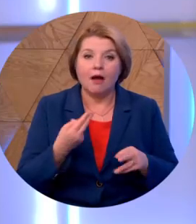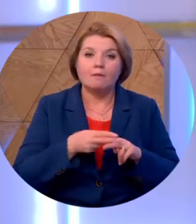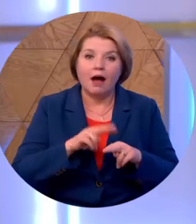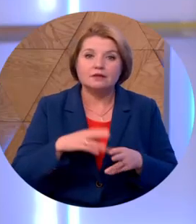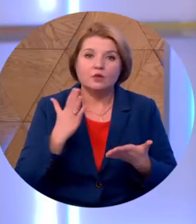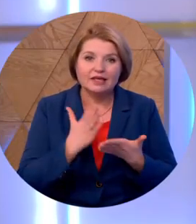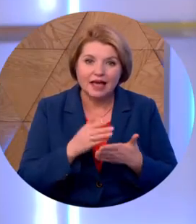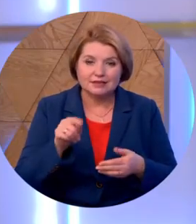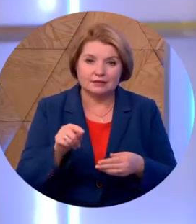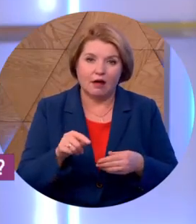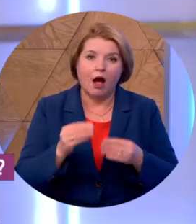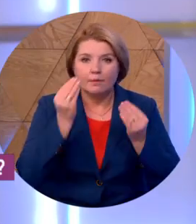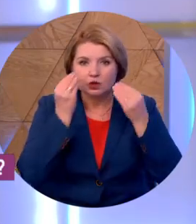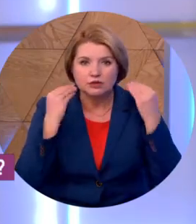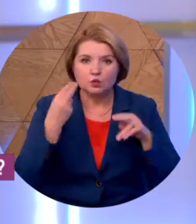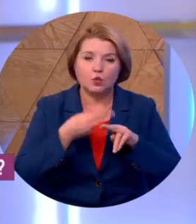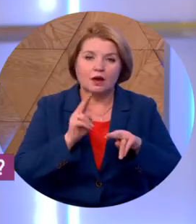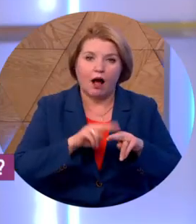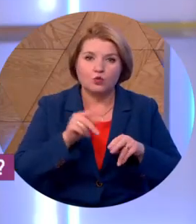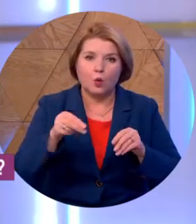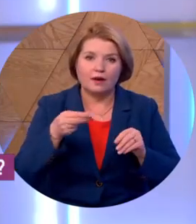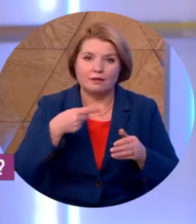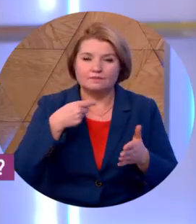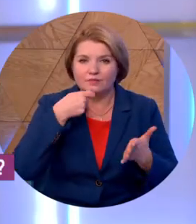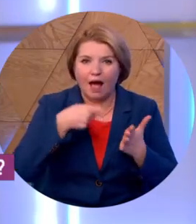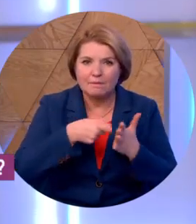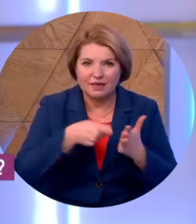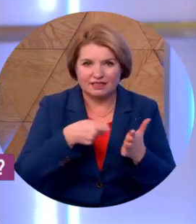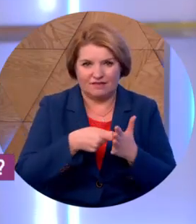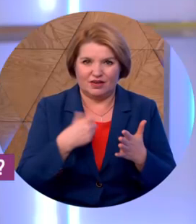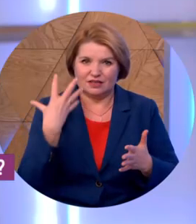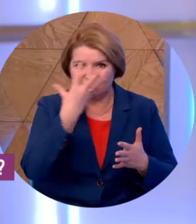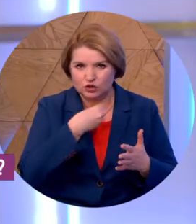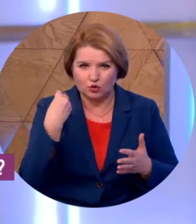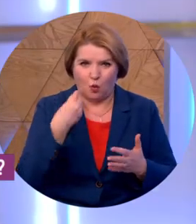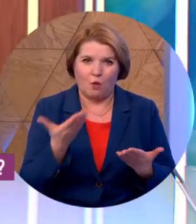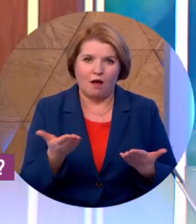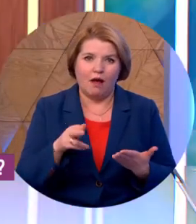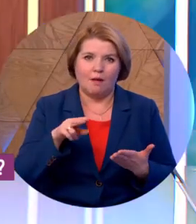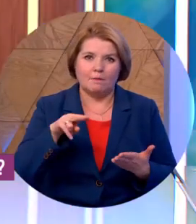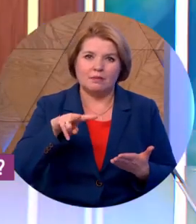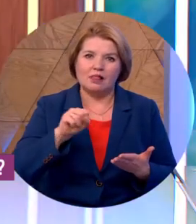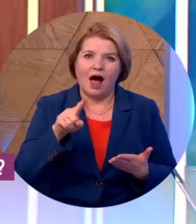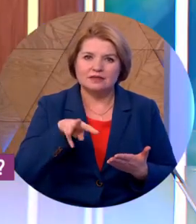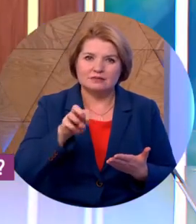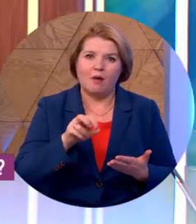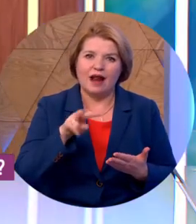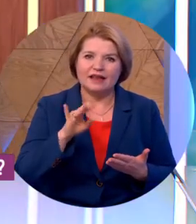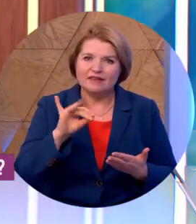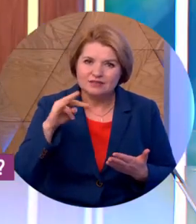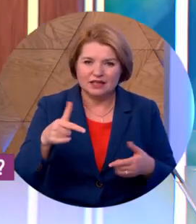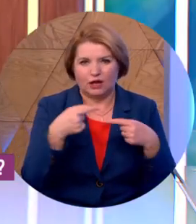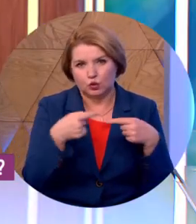есть процедура напитывает мезотерапия биоревитализация плазмолифтинг всё что даёт дополнительные ресурсы и есть